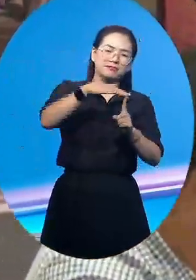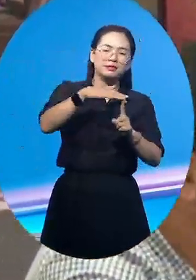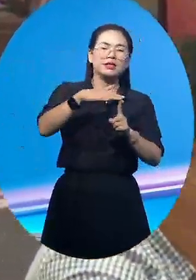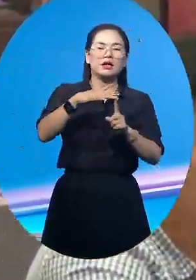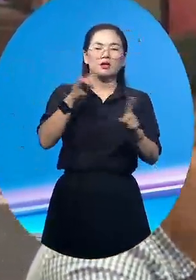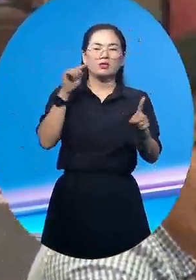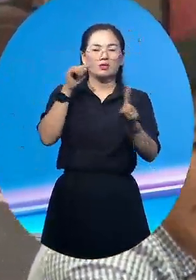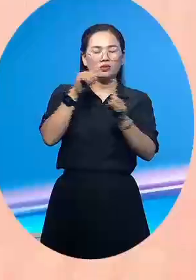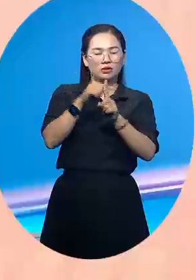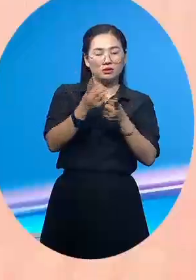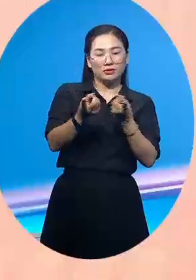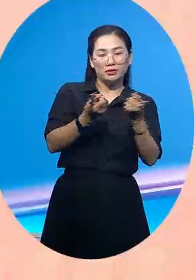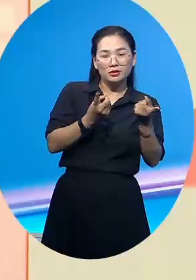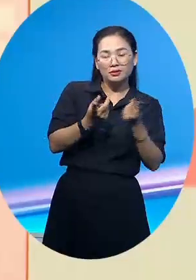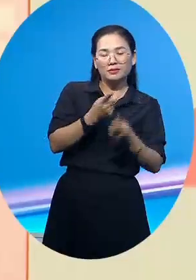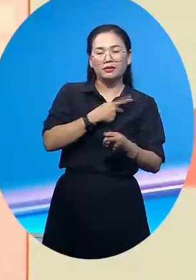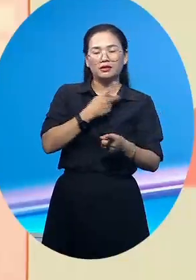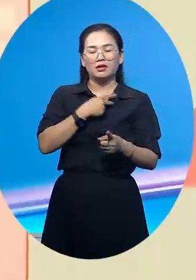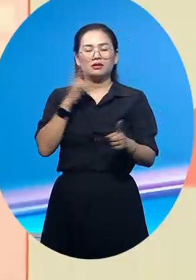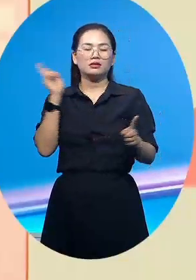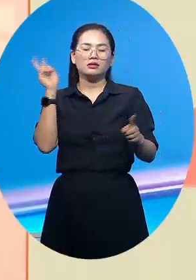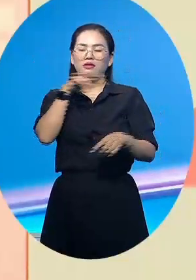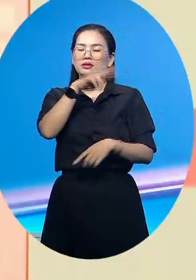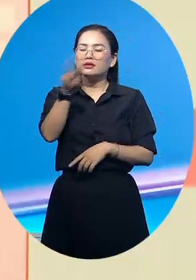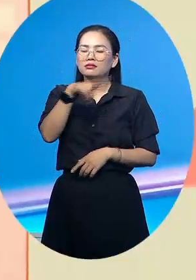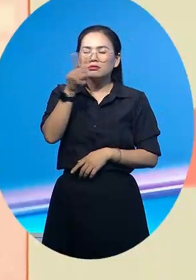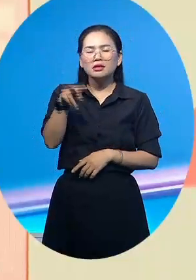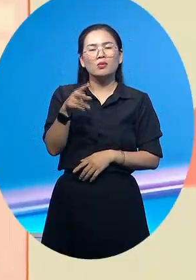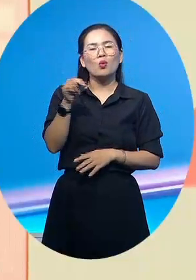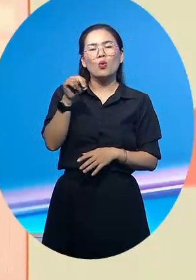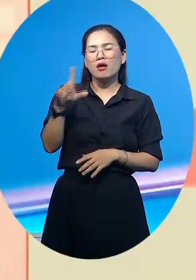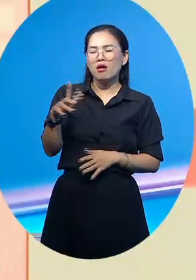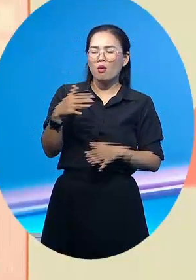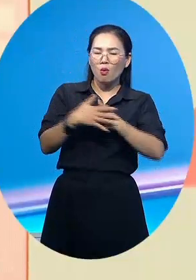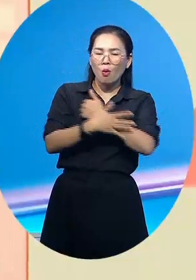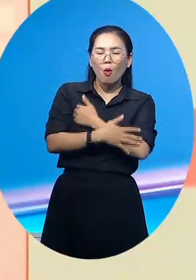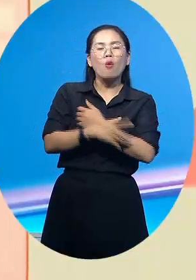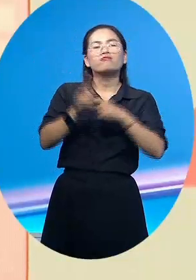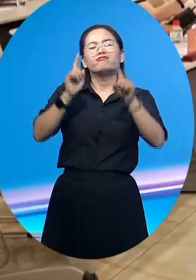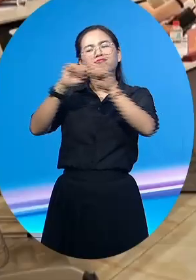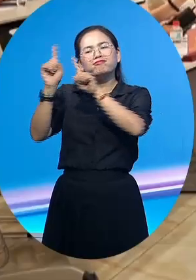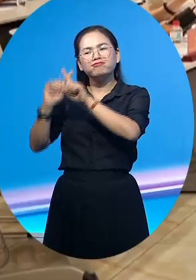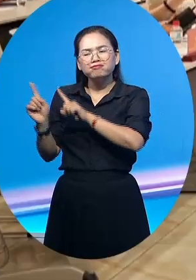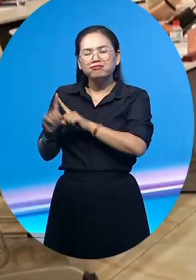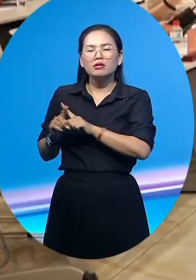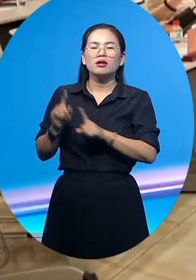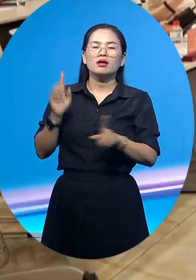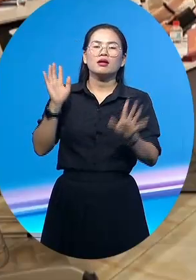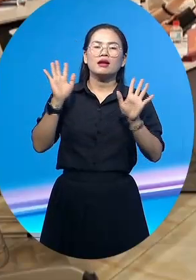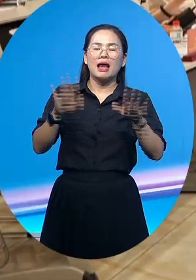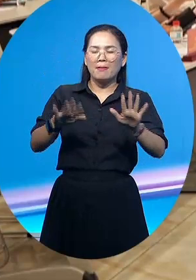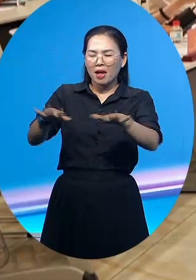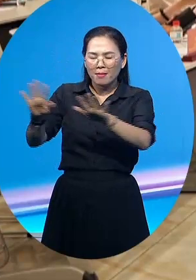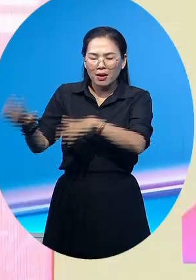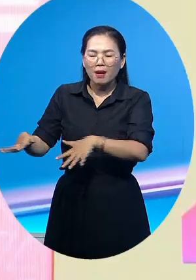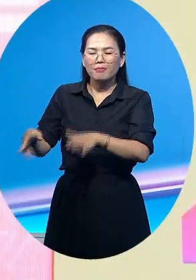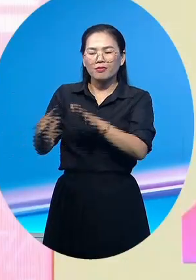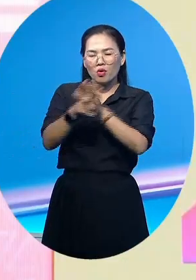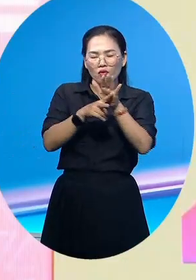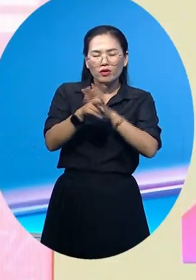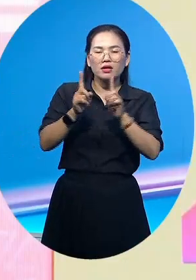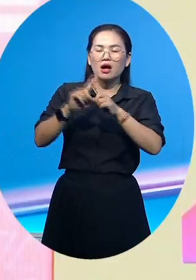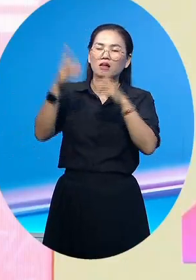là cơ hội để tiếp cận với nhiều nguồn cung cấp gỗ nguyên liệu tình trạng phong phú đáp ứng nhu cầu làm hàng xuất khẩu đến thị trường toàn cầu